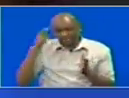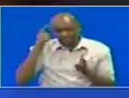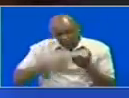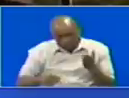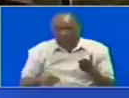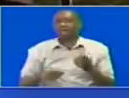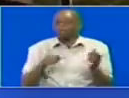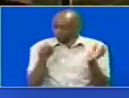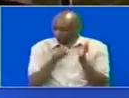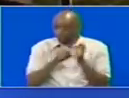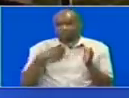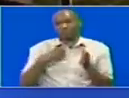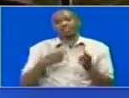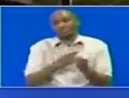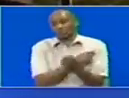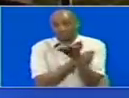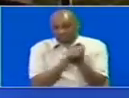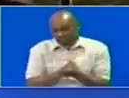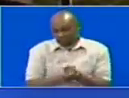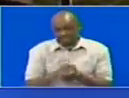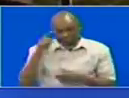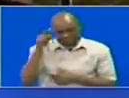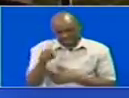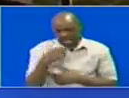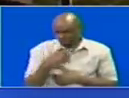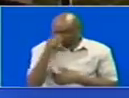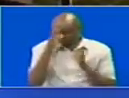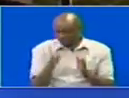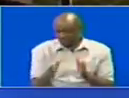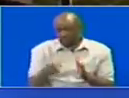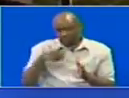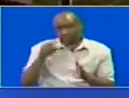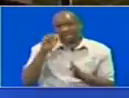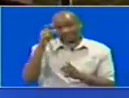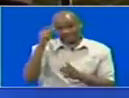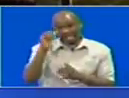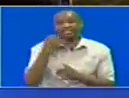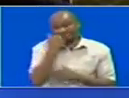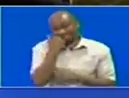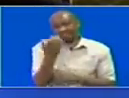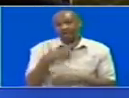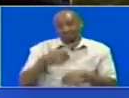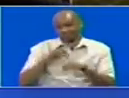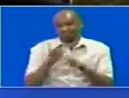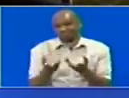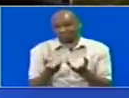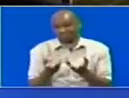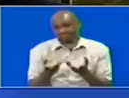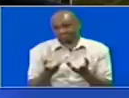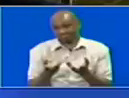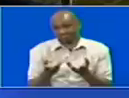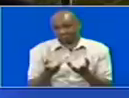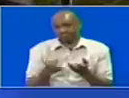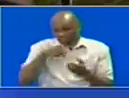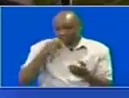healthcare workers. Juzi, kulikuwa na moja wetu amekuwa na STI in the other county,